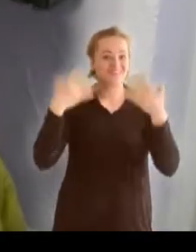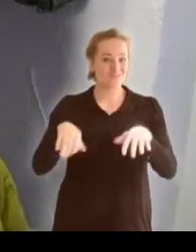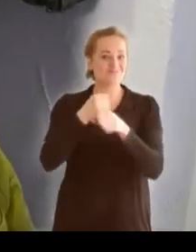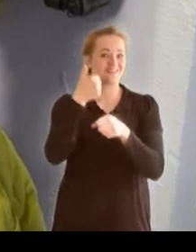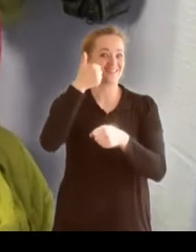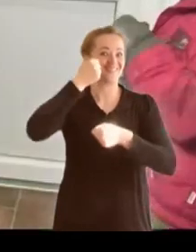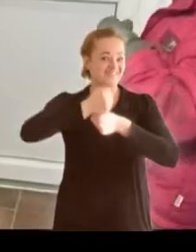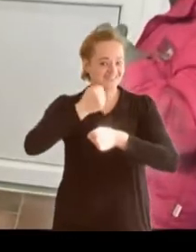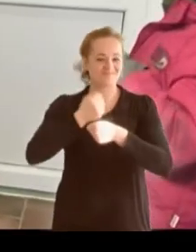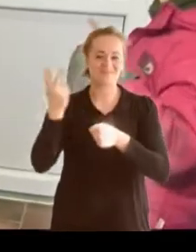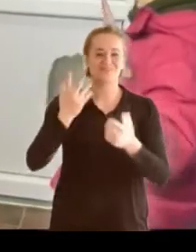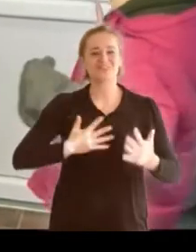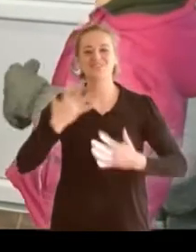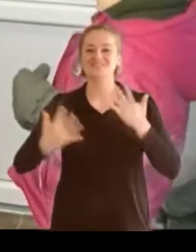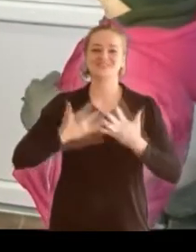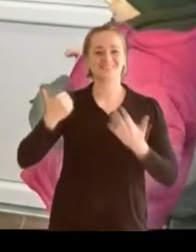Šauniai padirbėjom.